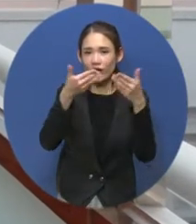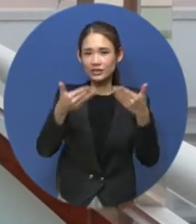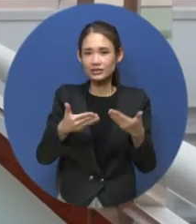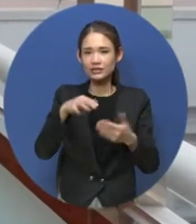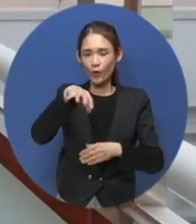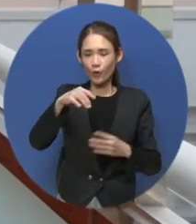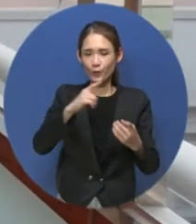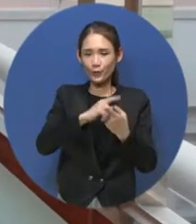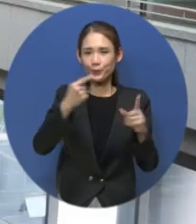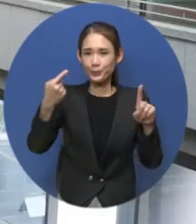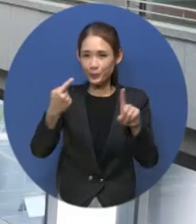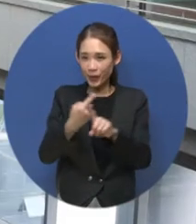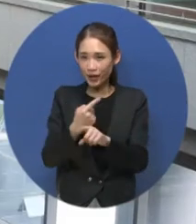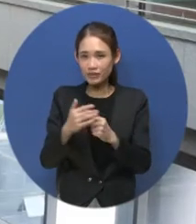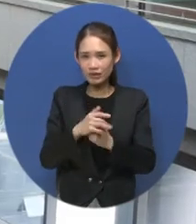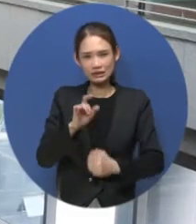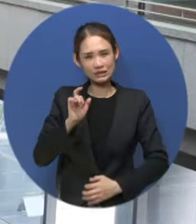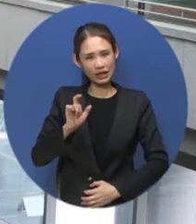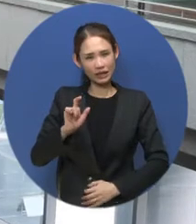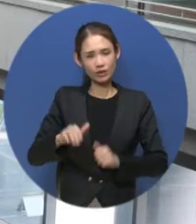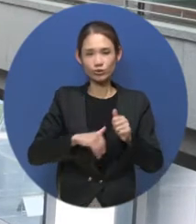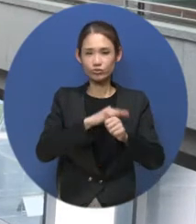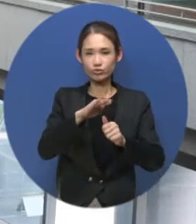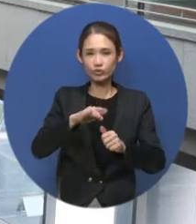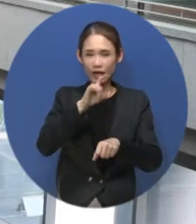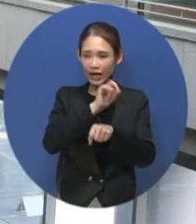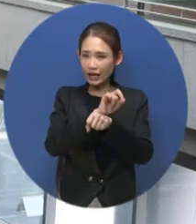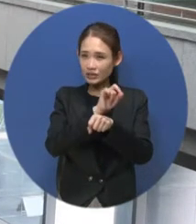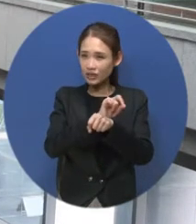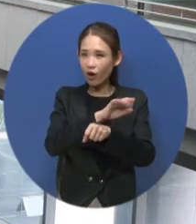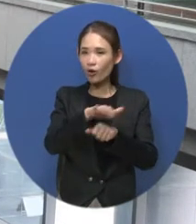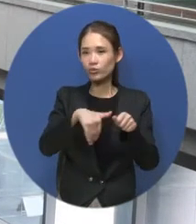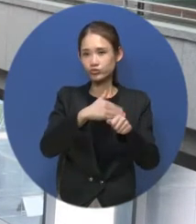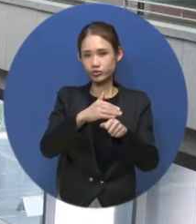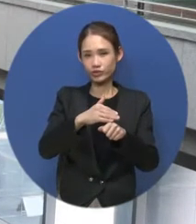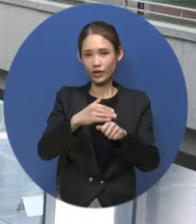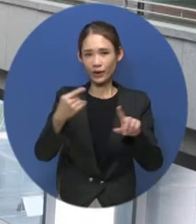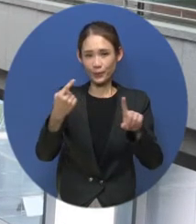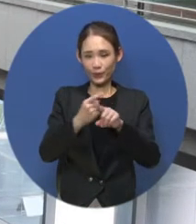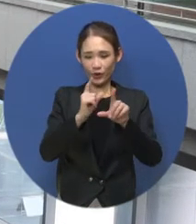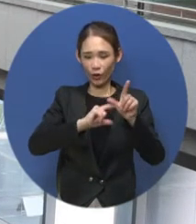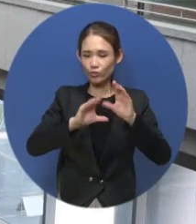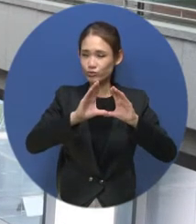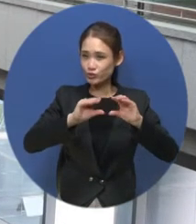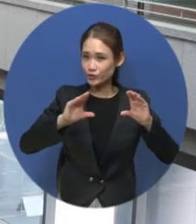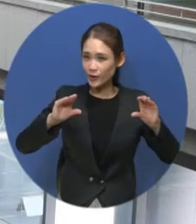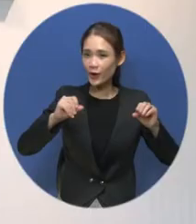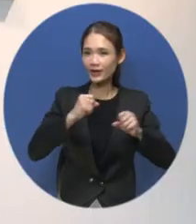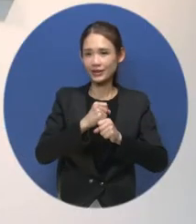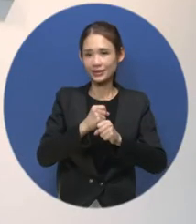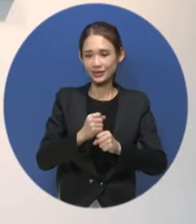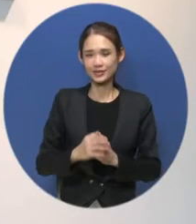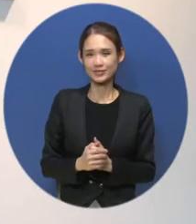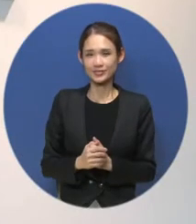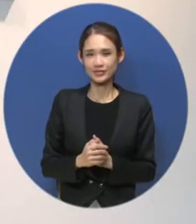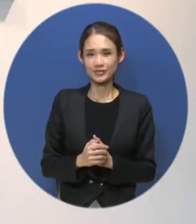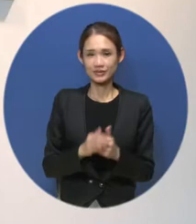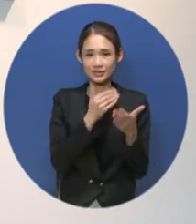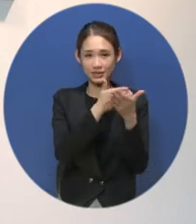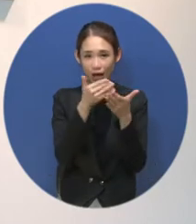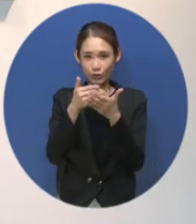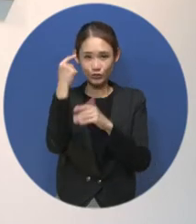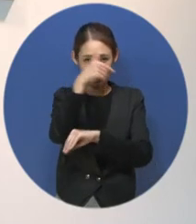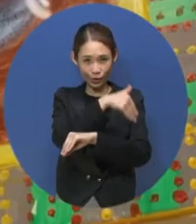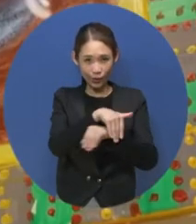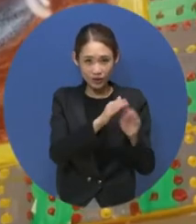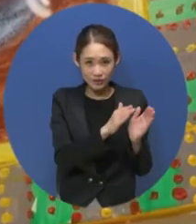탈바꿈시켜 자칫 딱딱할 수 있는 행정관청의 분위기가 한결 부드러워졌습니다. 작품 기획과